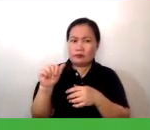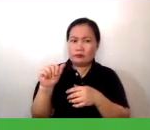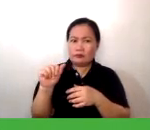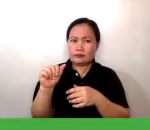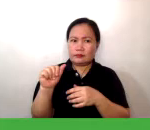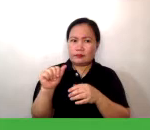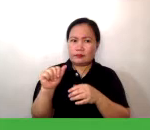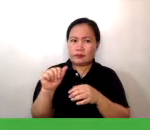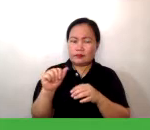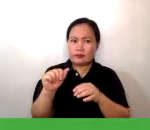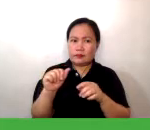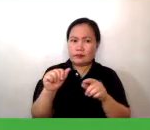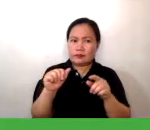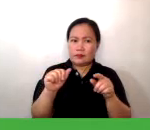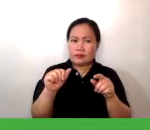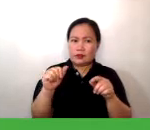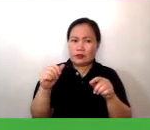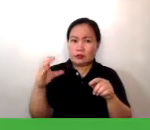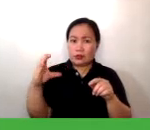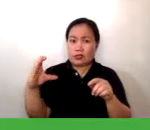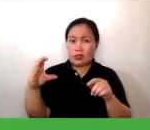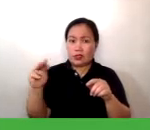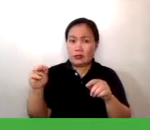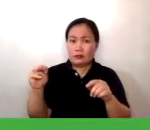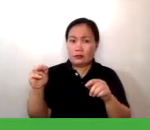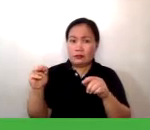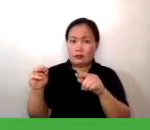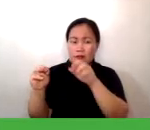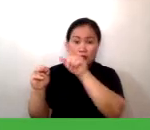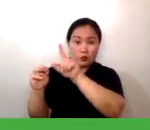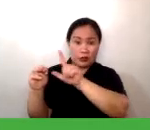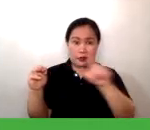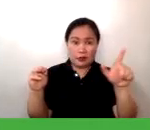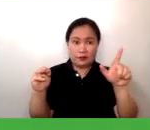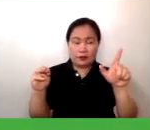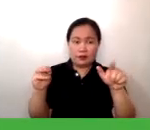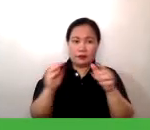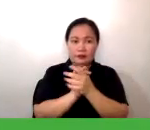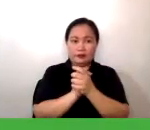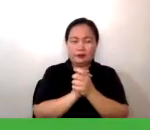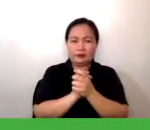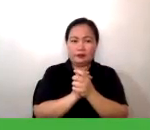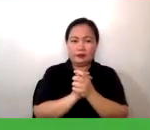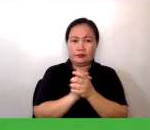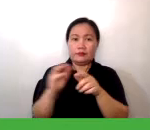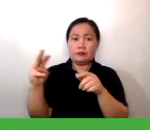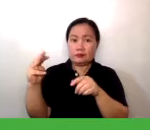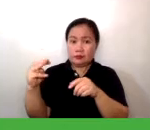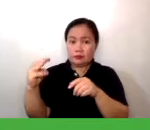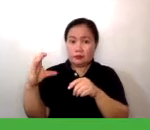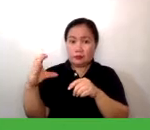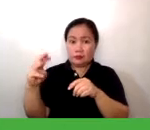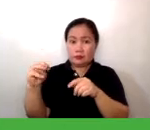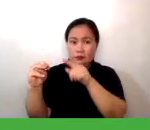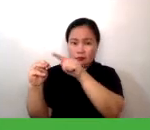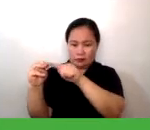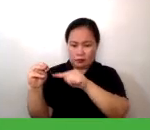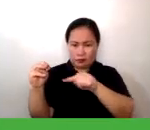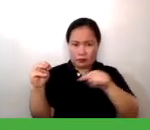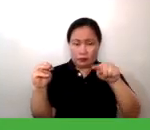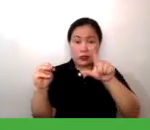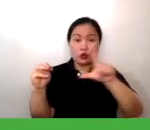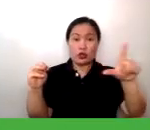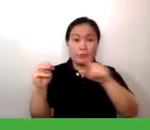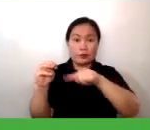centimeter, gagawin daw po nating ilang decameter. So, ito siya. So, ang una mong gagawin, move mo.